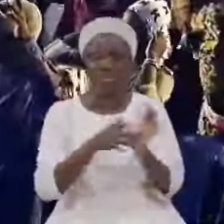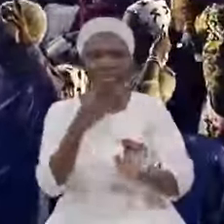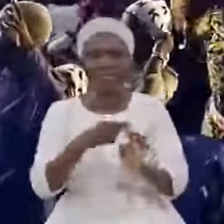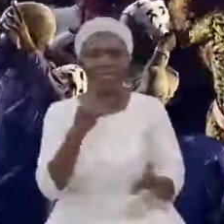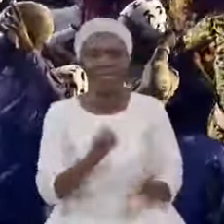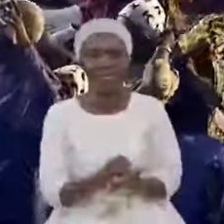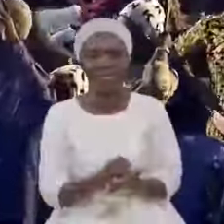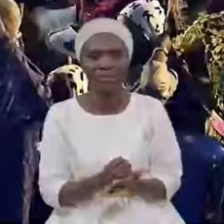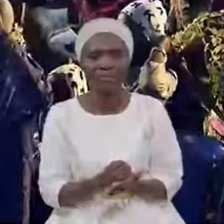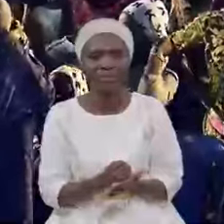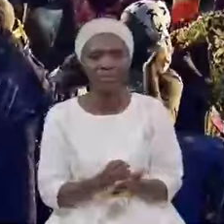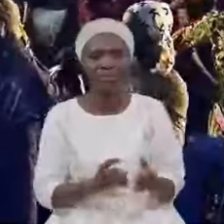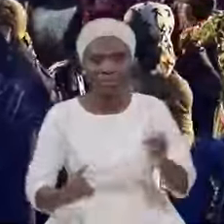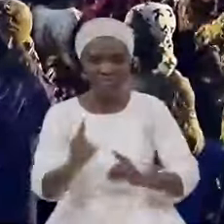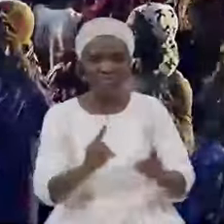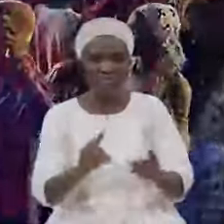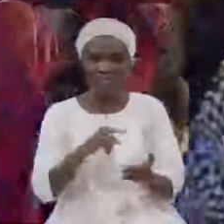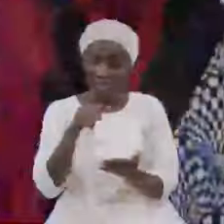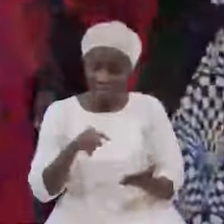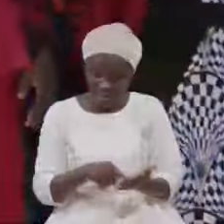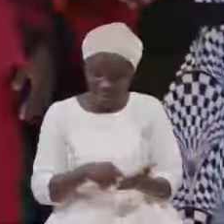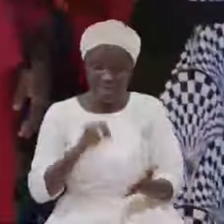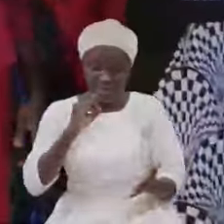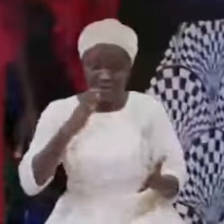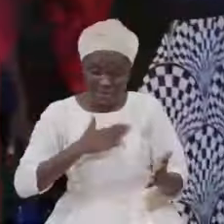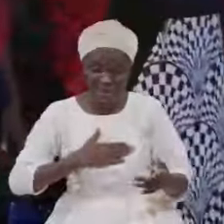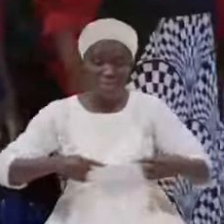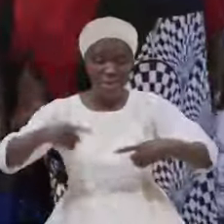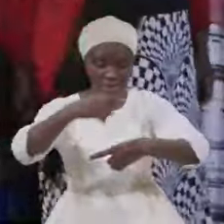Voici mon jour de guérison.